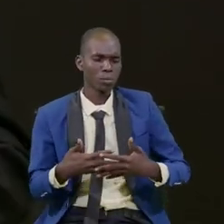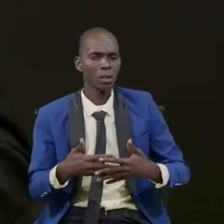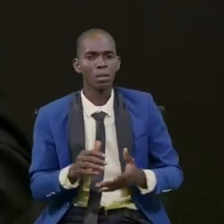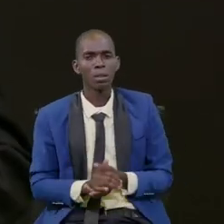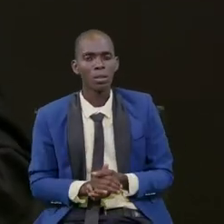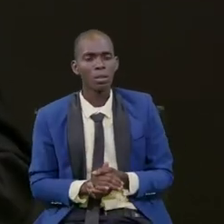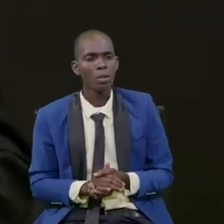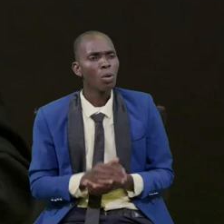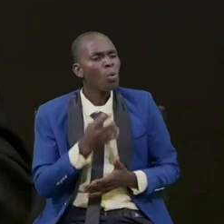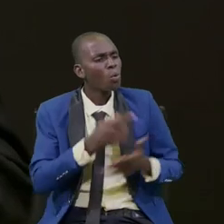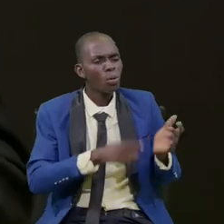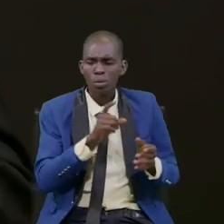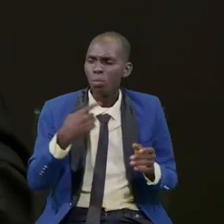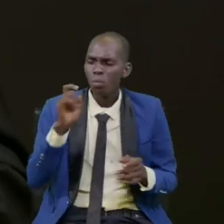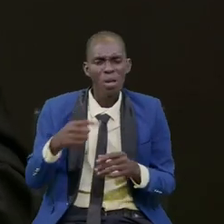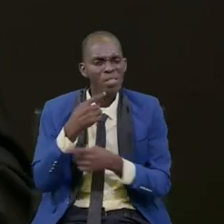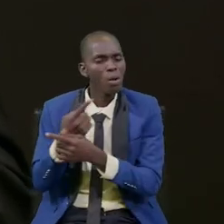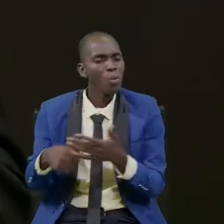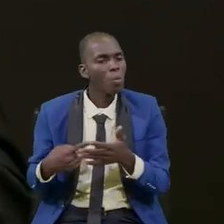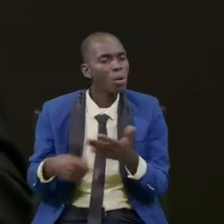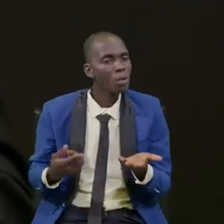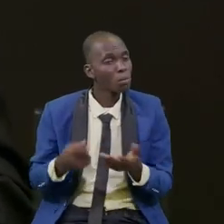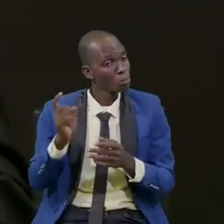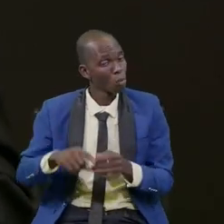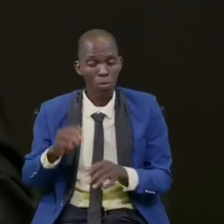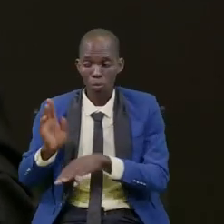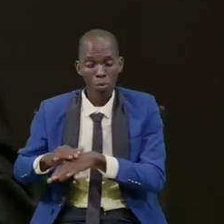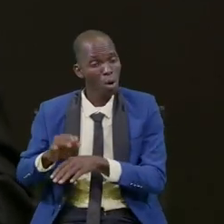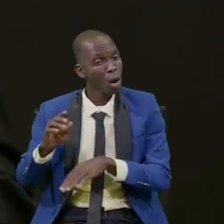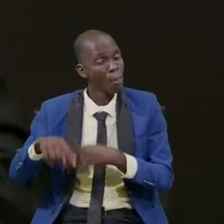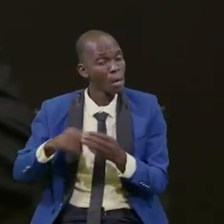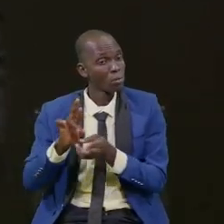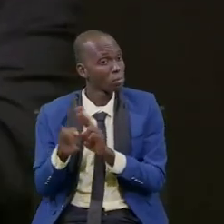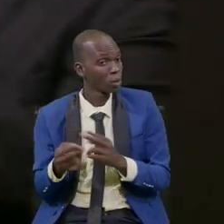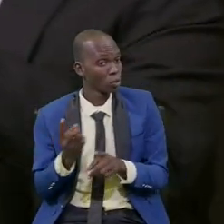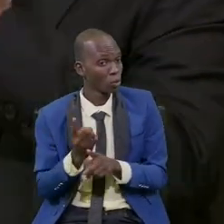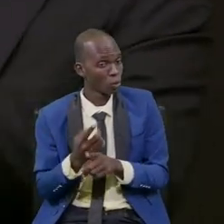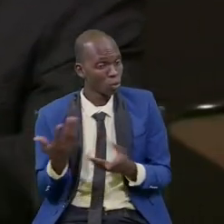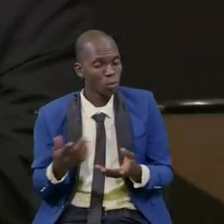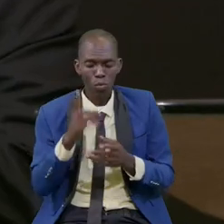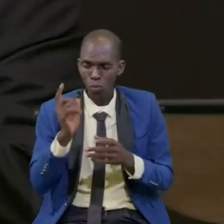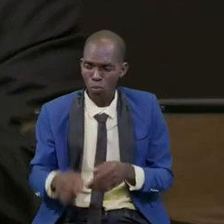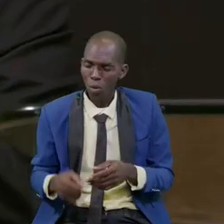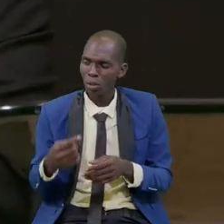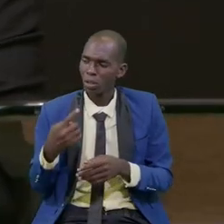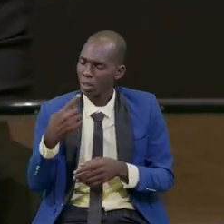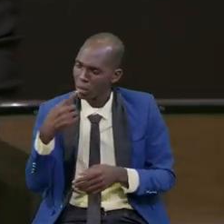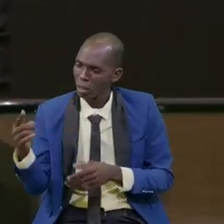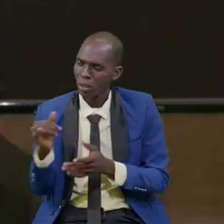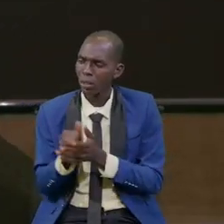Qu'en dis-tu? La repentance, qu'en dis-tu? tu vas parler,